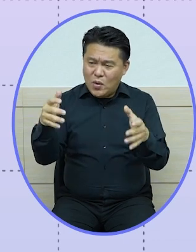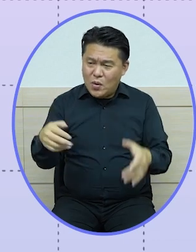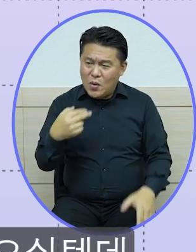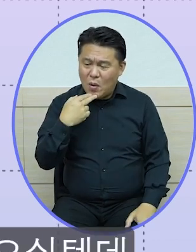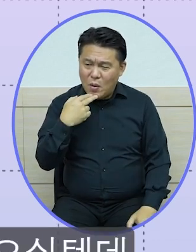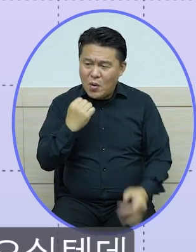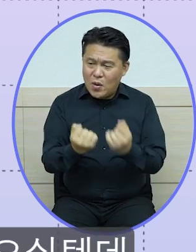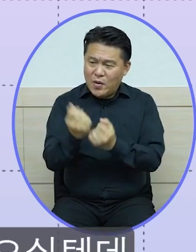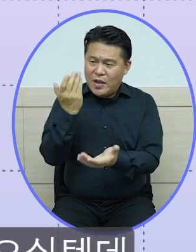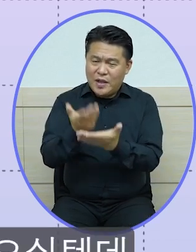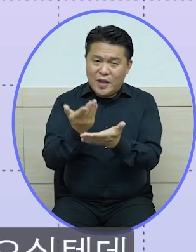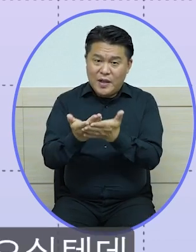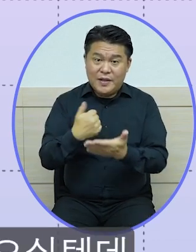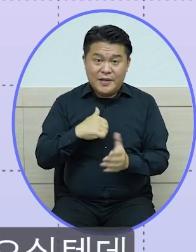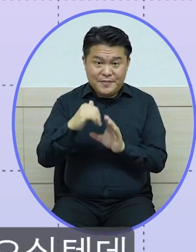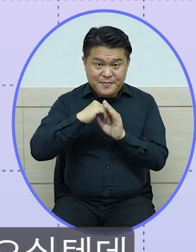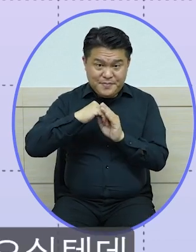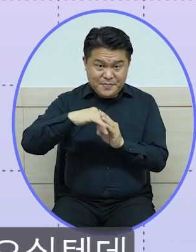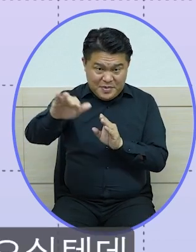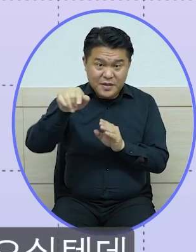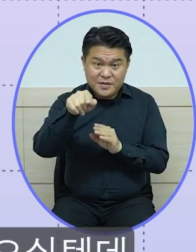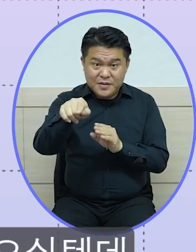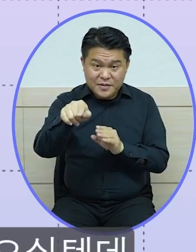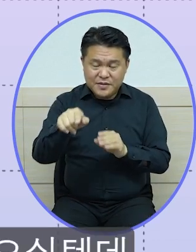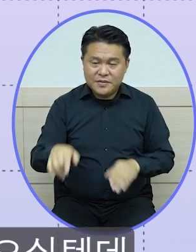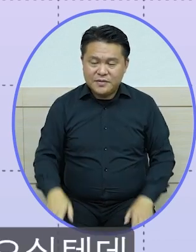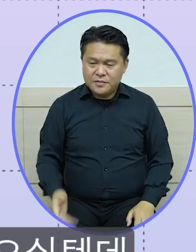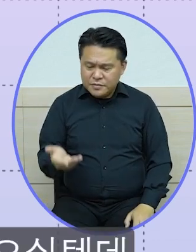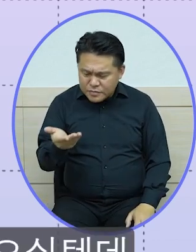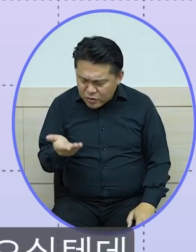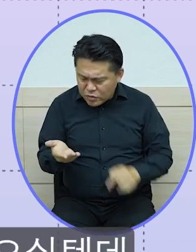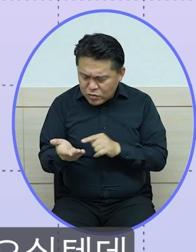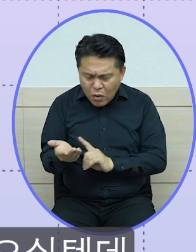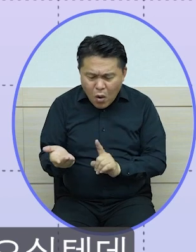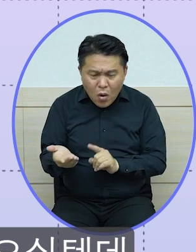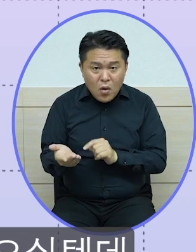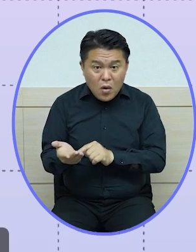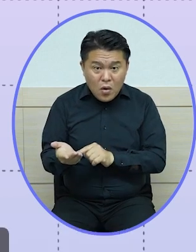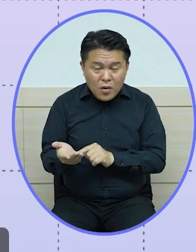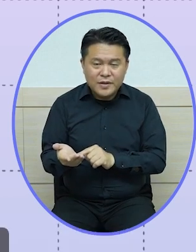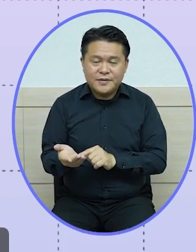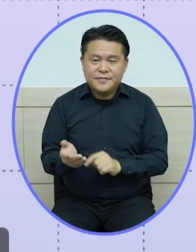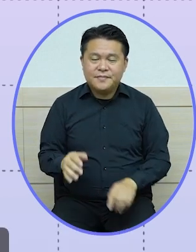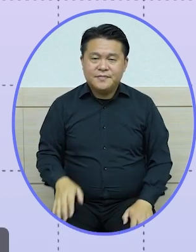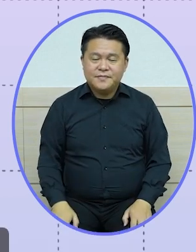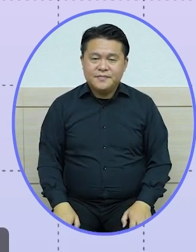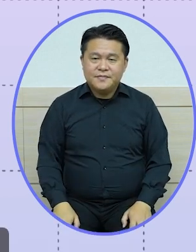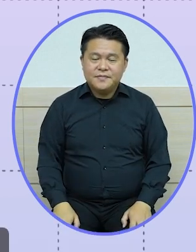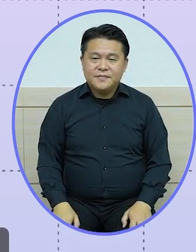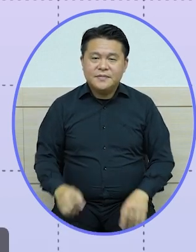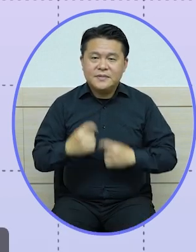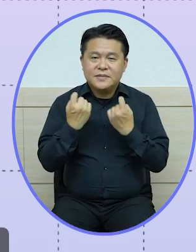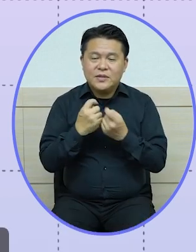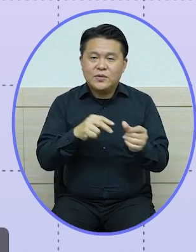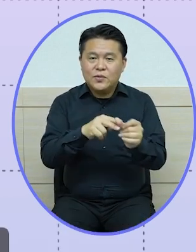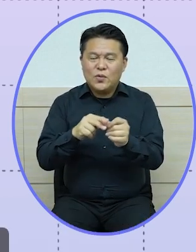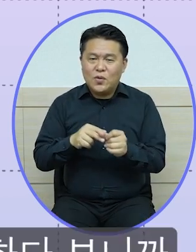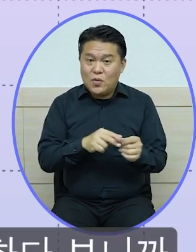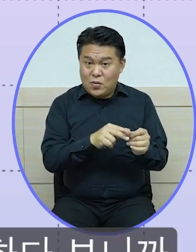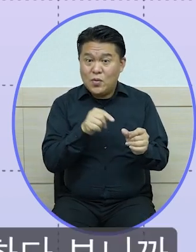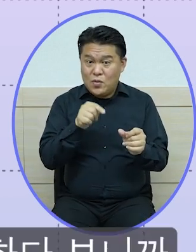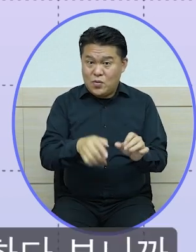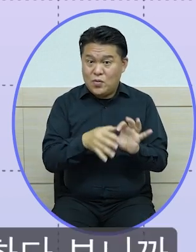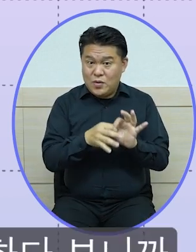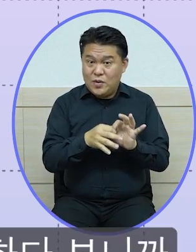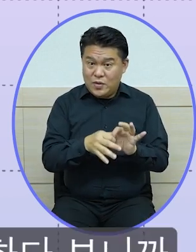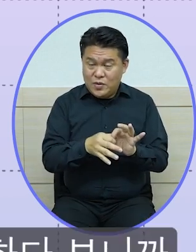요청 드립니다. 이런 식으로 이제 메일을 받으신 분들이 꽤 있으실 텐데 이게 저희가 개인정보 처리 시스템이에요.